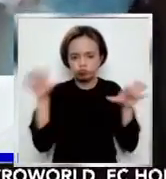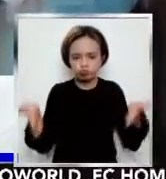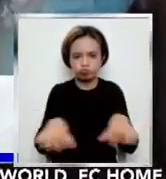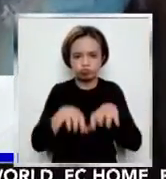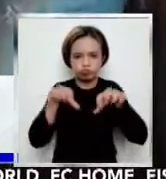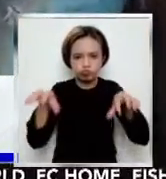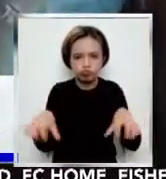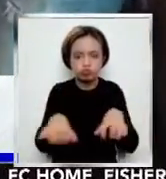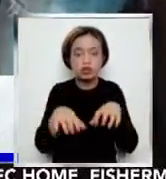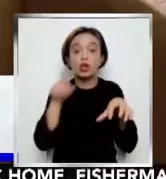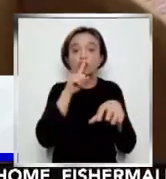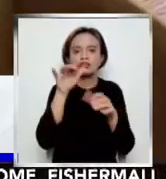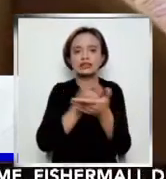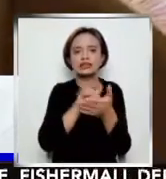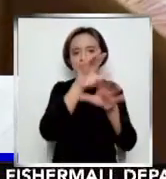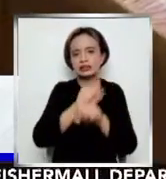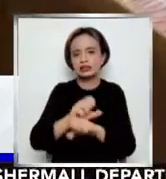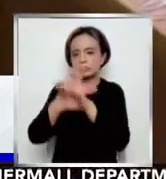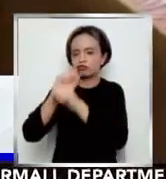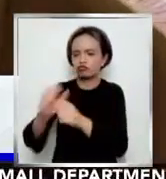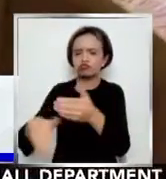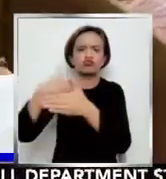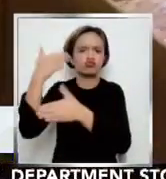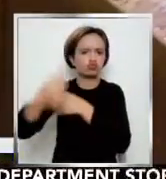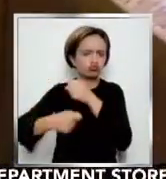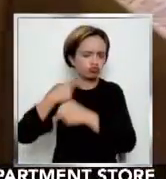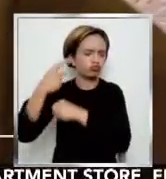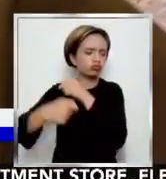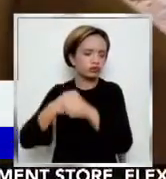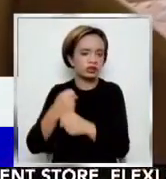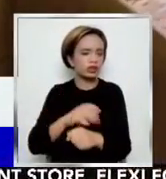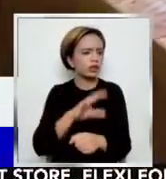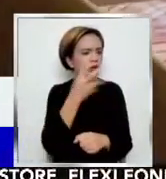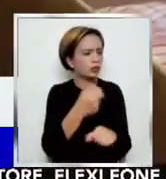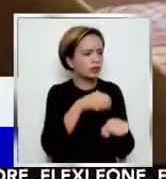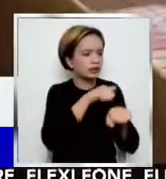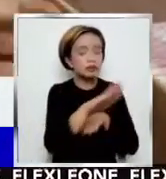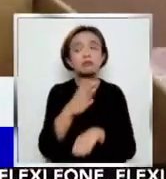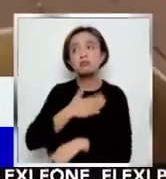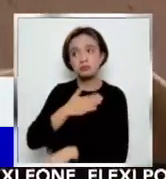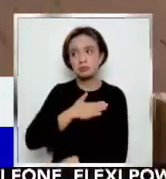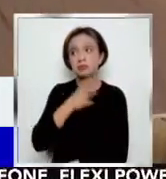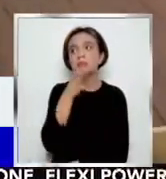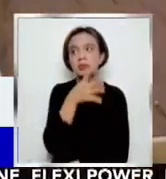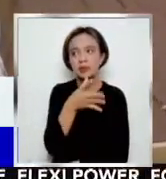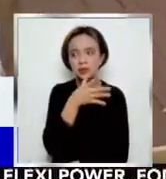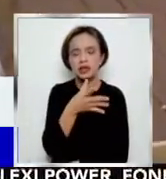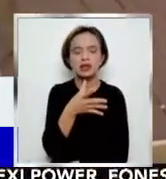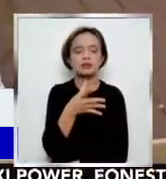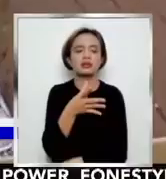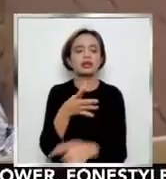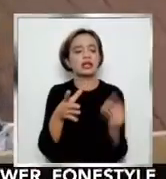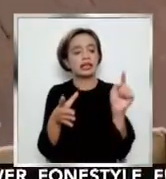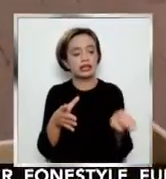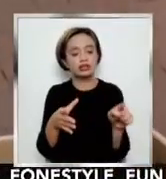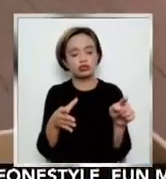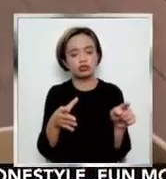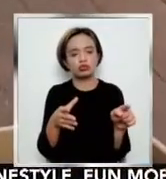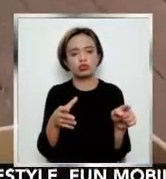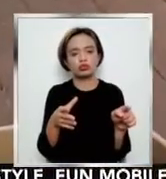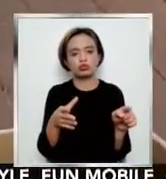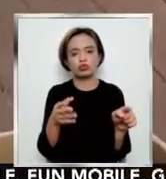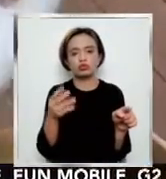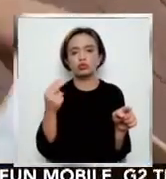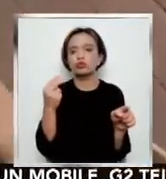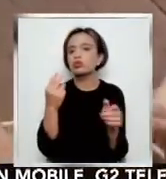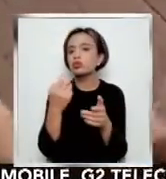nila itong gawin taon-taon. Kayo papadala yan? Kamama ko po, mali po si tita yung, ano, siya po yung pumili, tapos kami